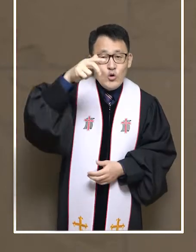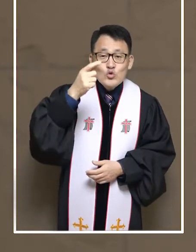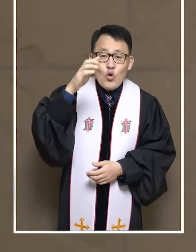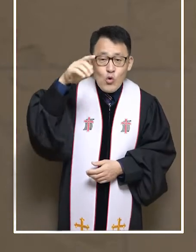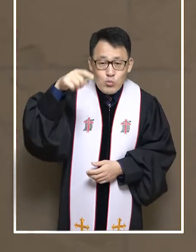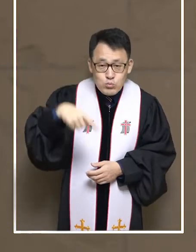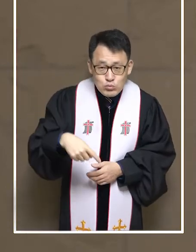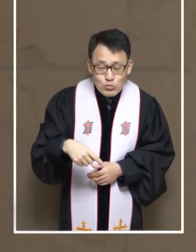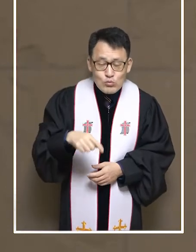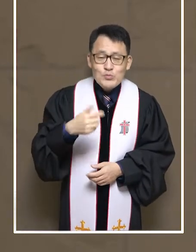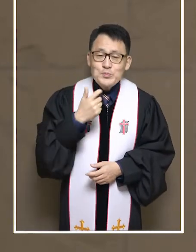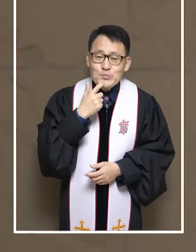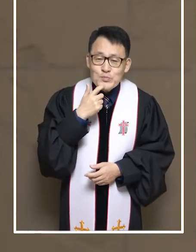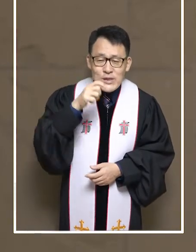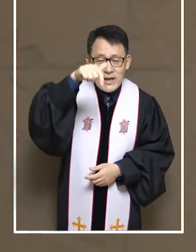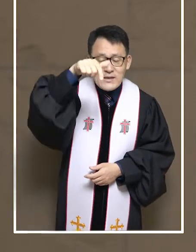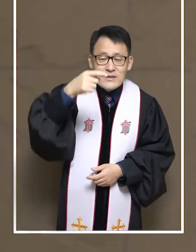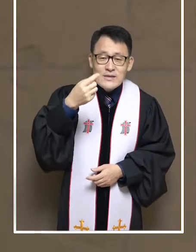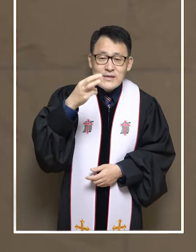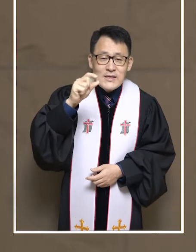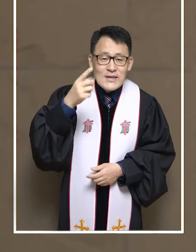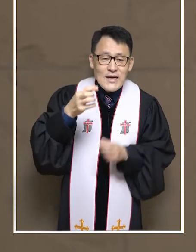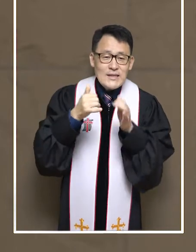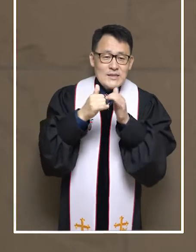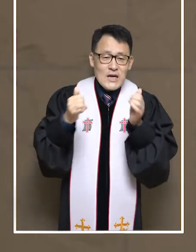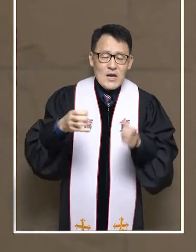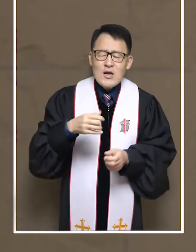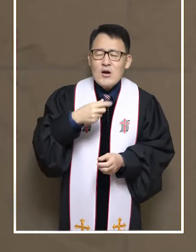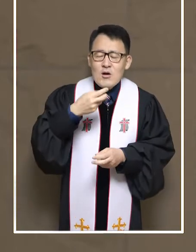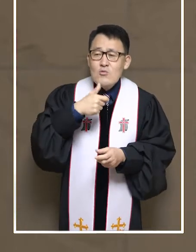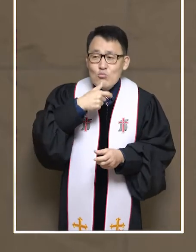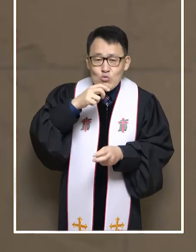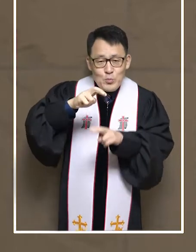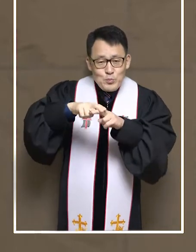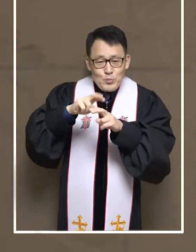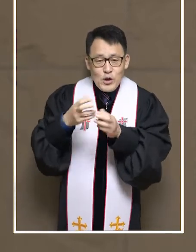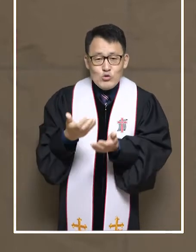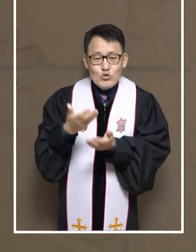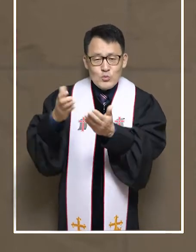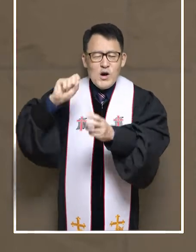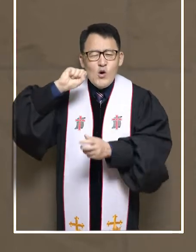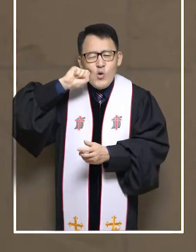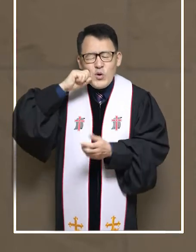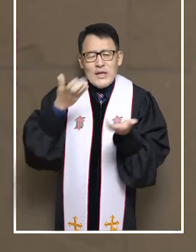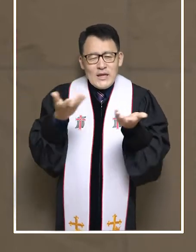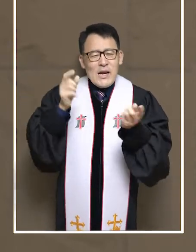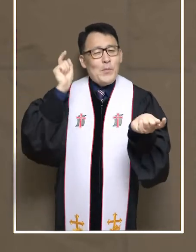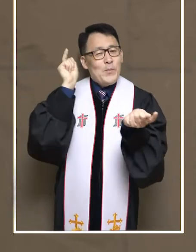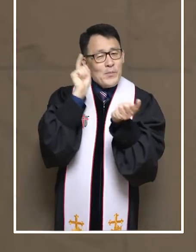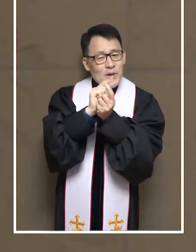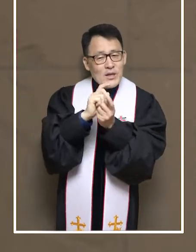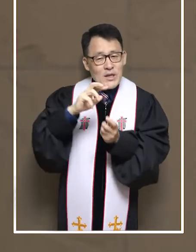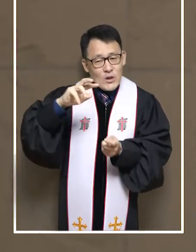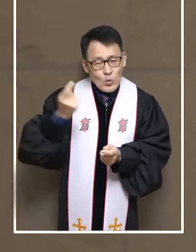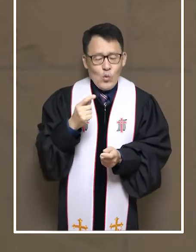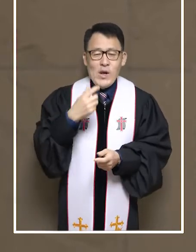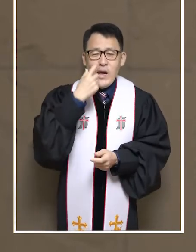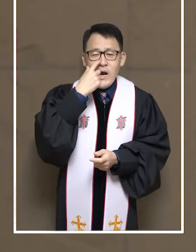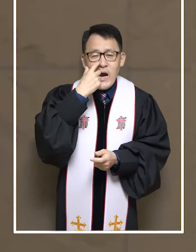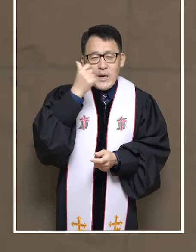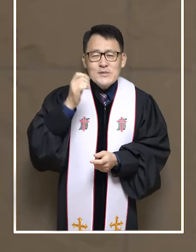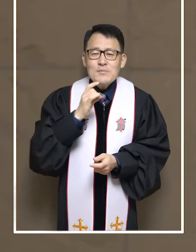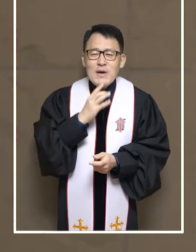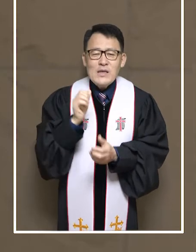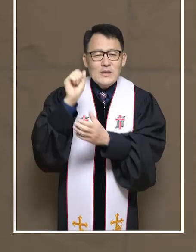그리고 조부께서 그랄 사람들에게 운물을 내주면서 어려운 일을 당할 때, 그리고 우리 아버지만 해도 하란의